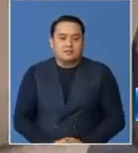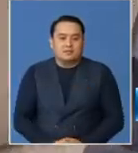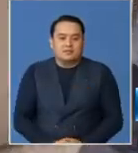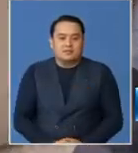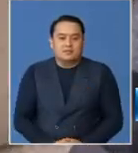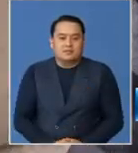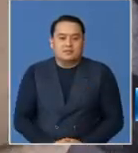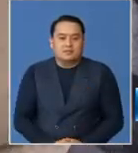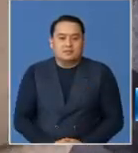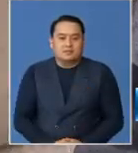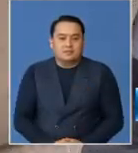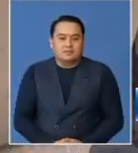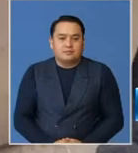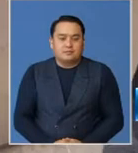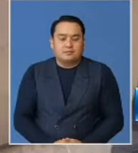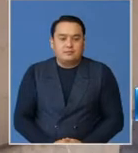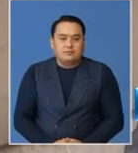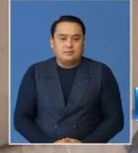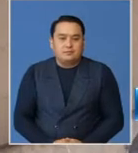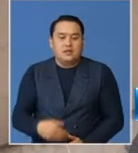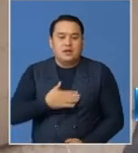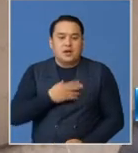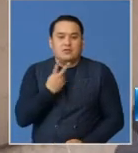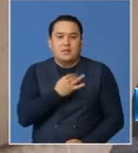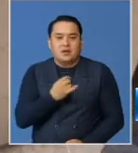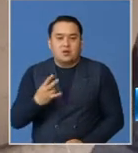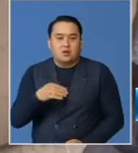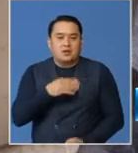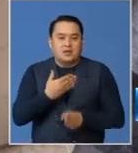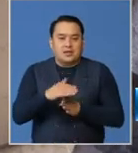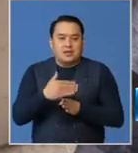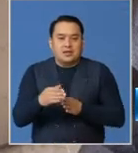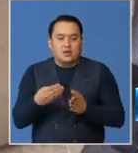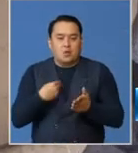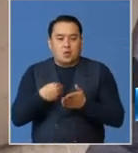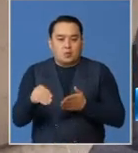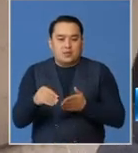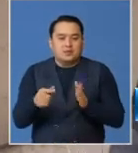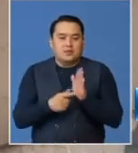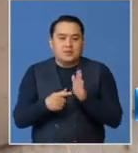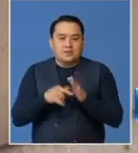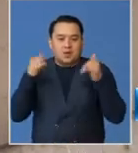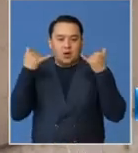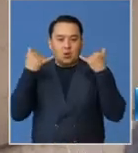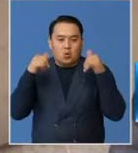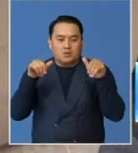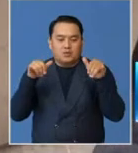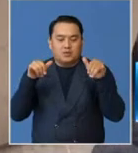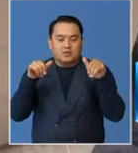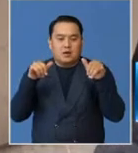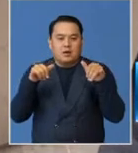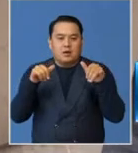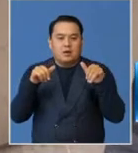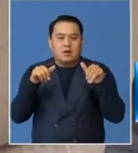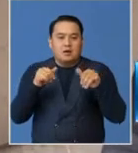предприниматель. 2 миллиона тенге алдым. Получил 2 миллиона тенге. На эти деньги приобрел 7 голов крупнорогатого скота